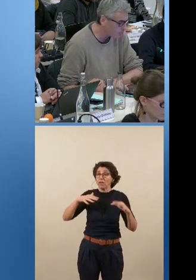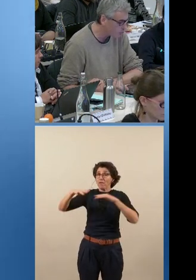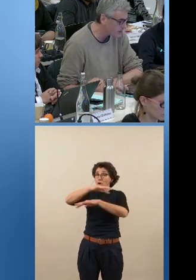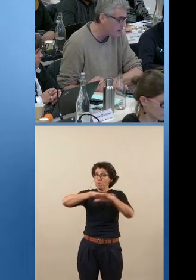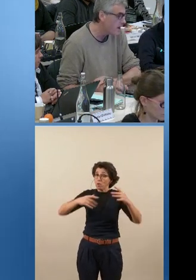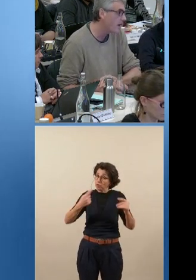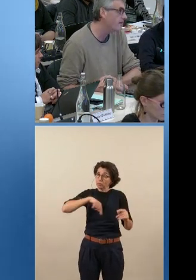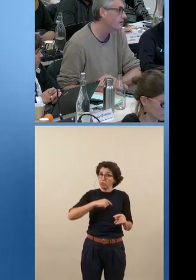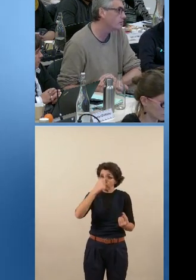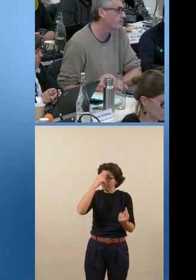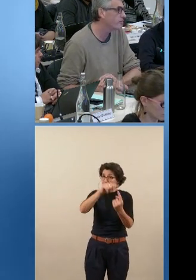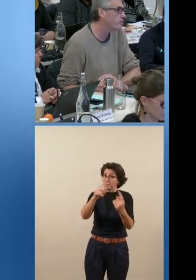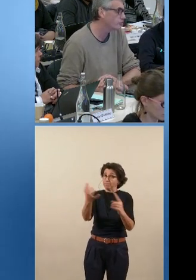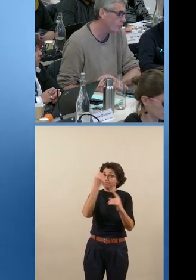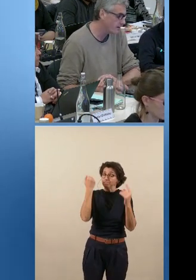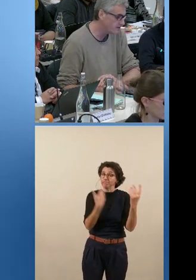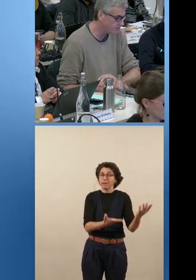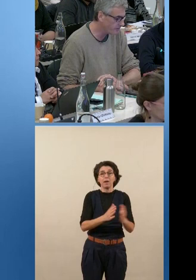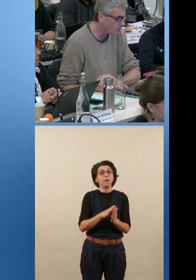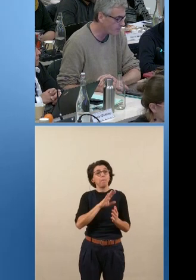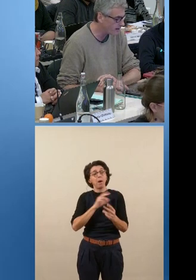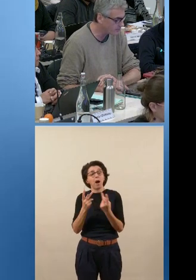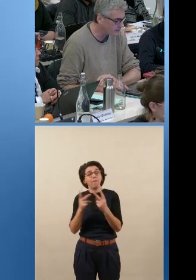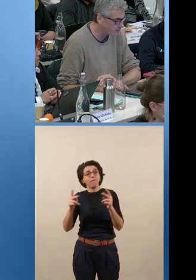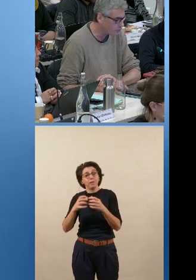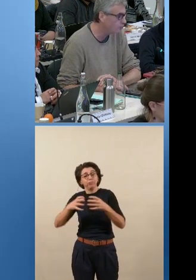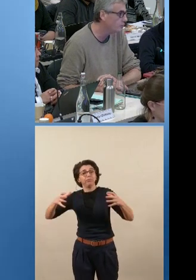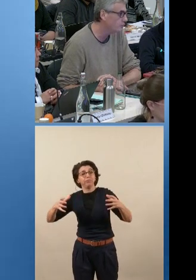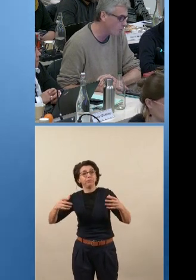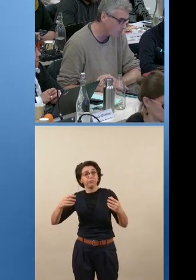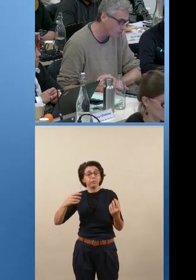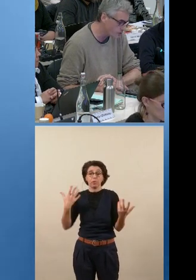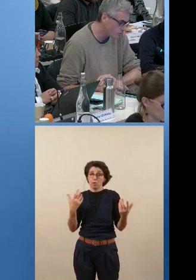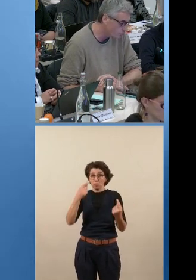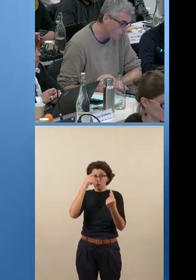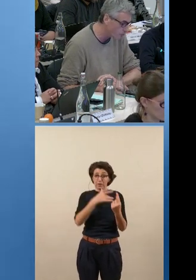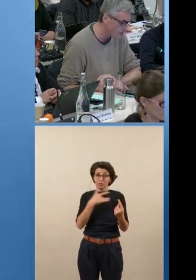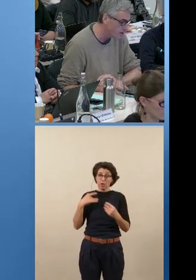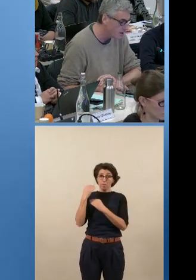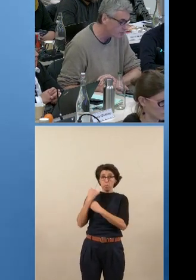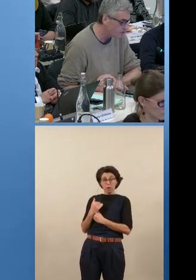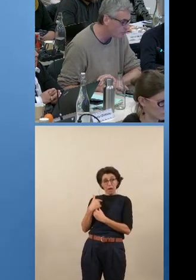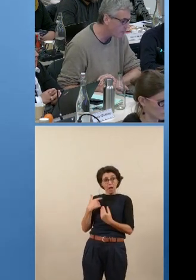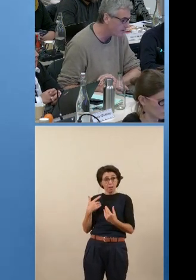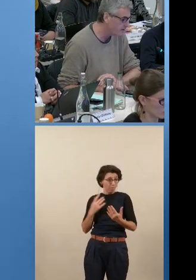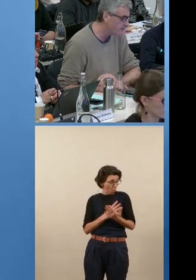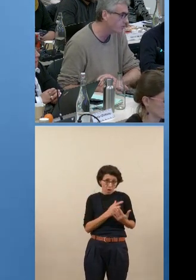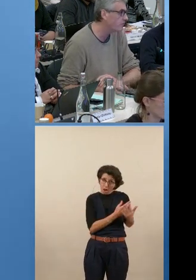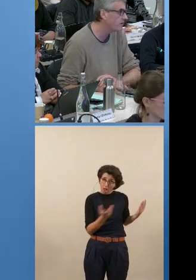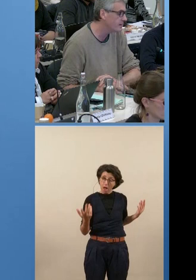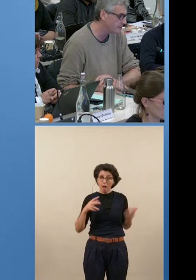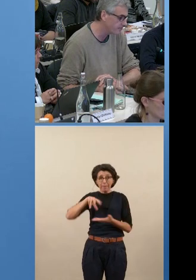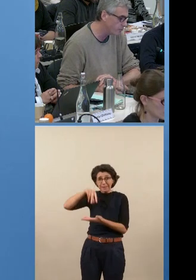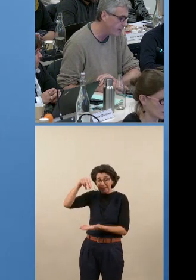cœur de nos projets avec le développement de l'urbanisme favorable à la santé dans tous nos grands projets dans tous nos projets que ce soit la prquille